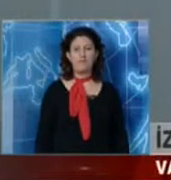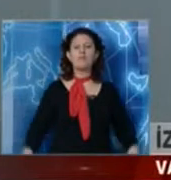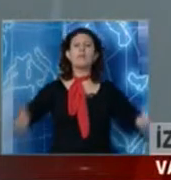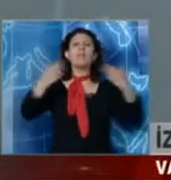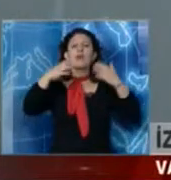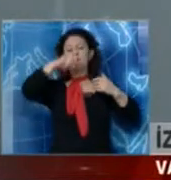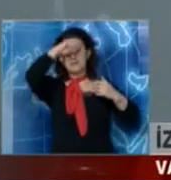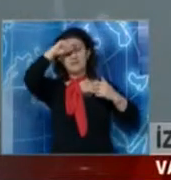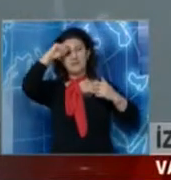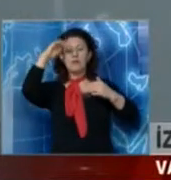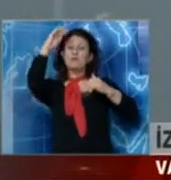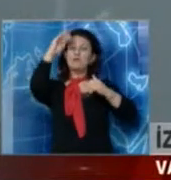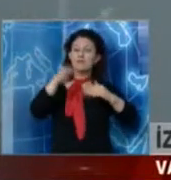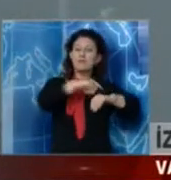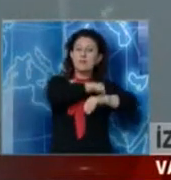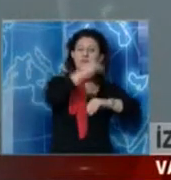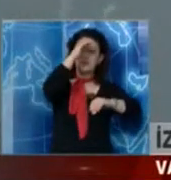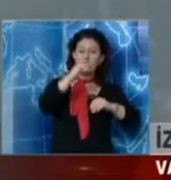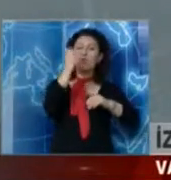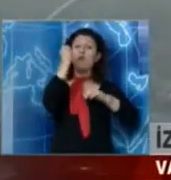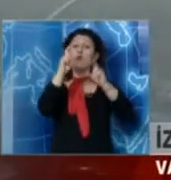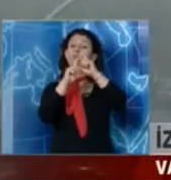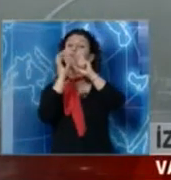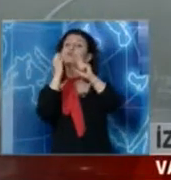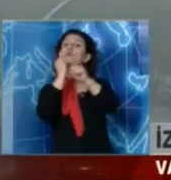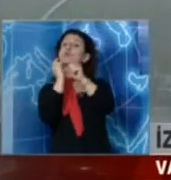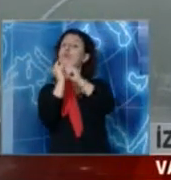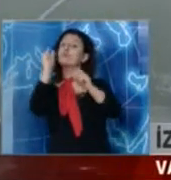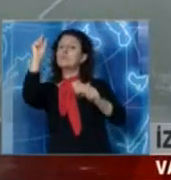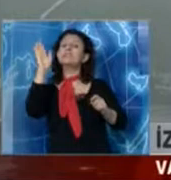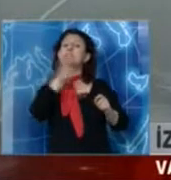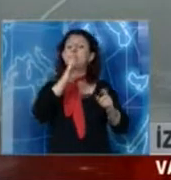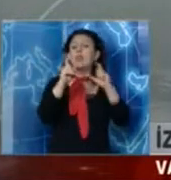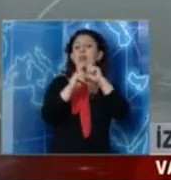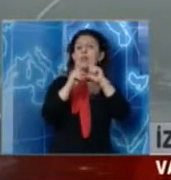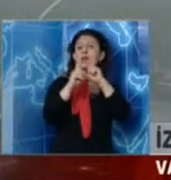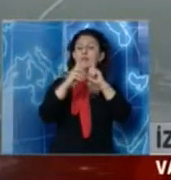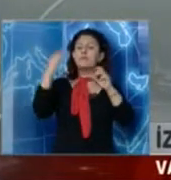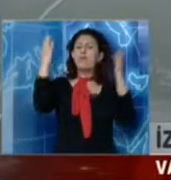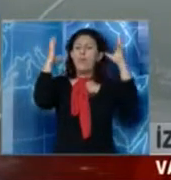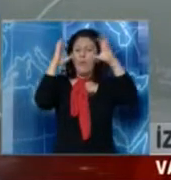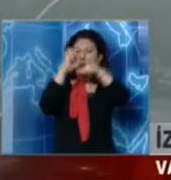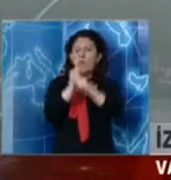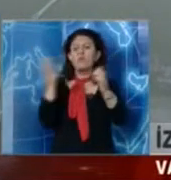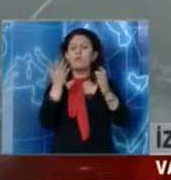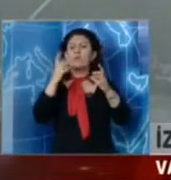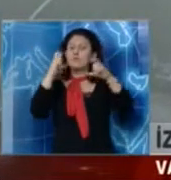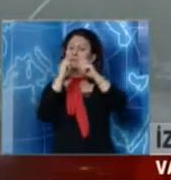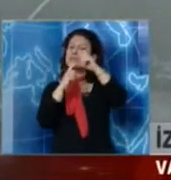Hava sıcaklığının düşmesiyle daha çok Körfez'in doğusunda İzmit, Derince ve Körfez ilçesi hattında yoğun sis oluştu.